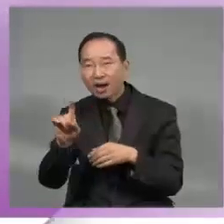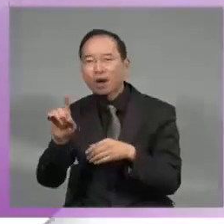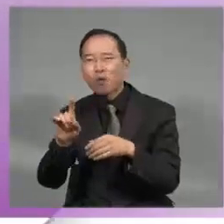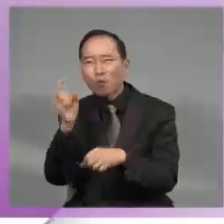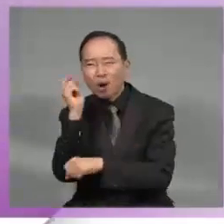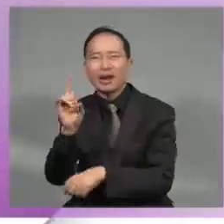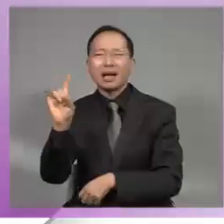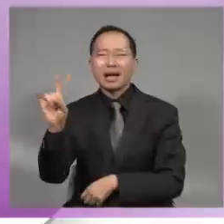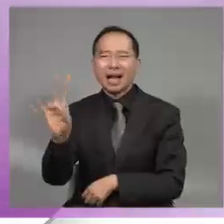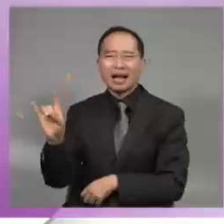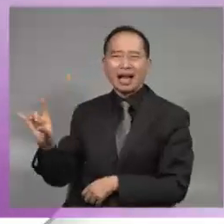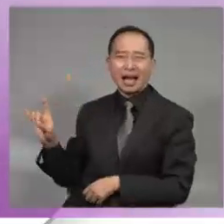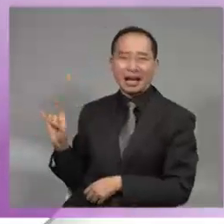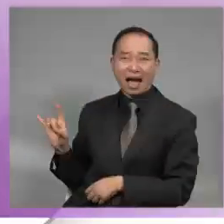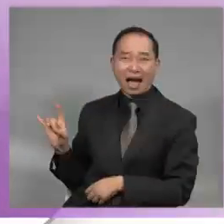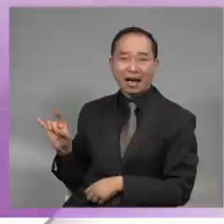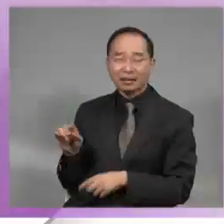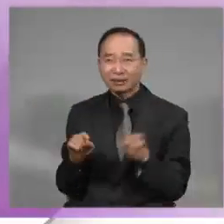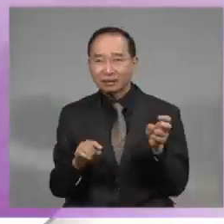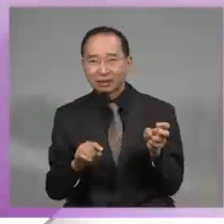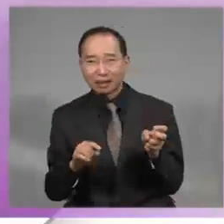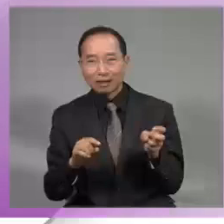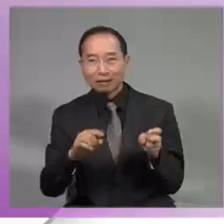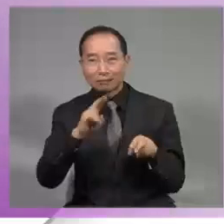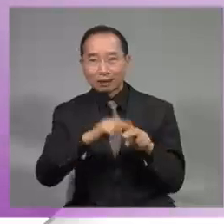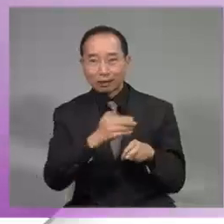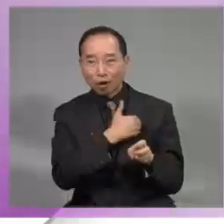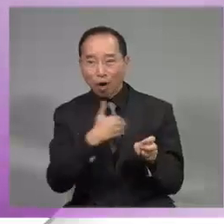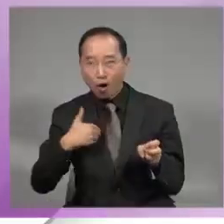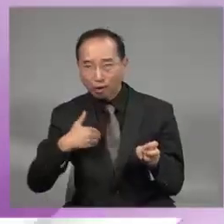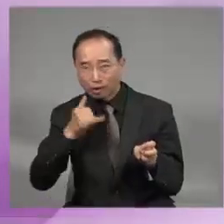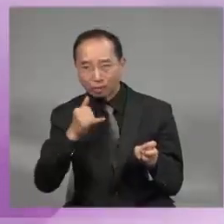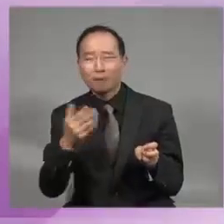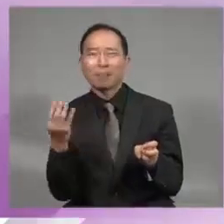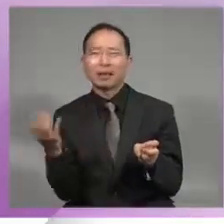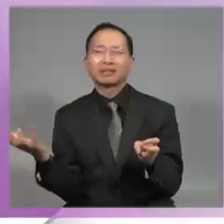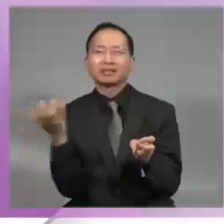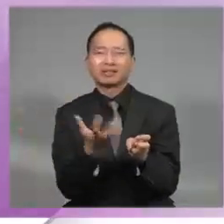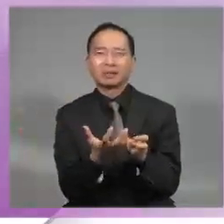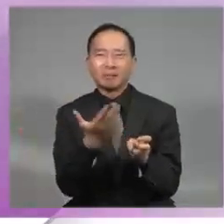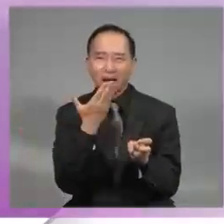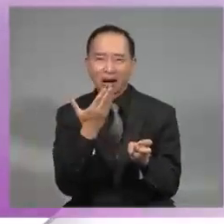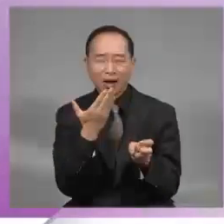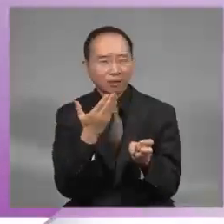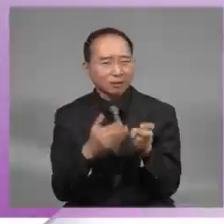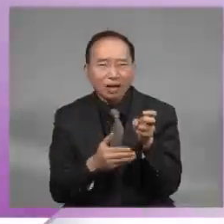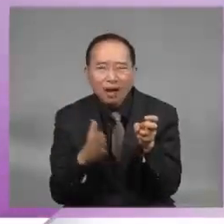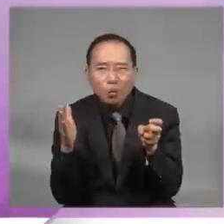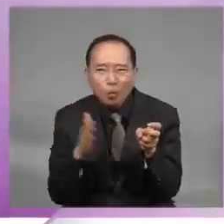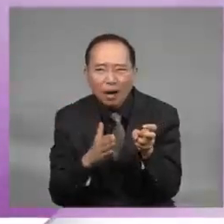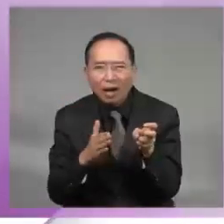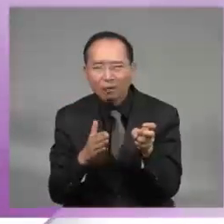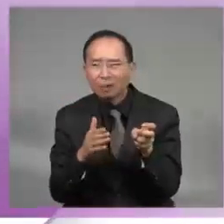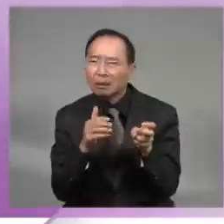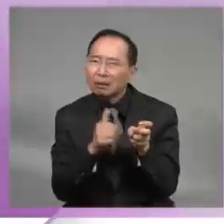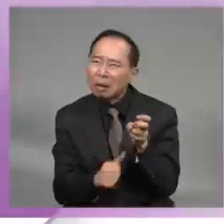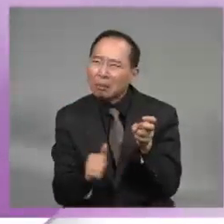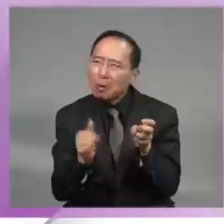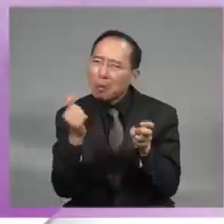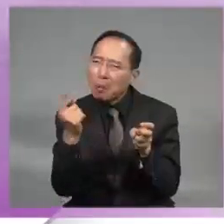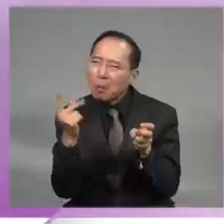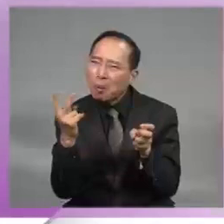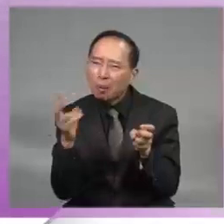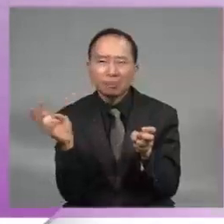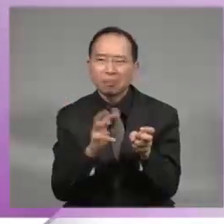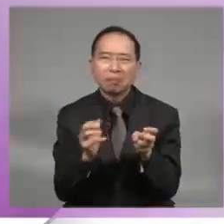네. 이송 차량의 그 상황이 허락한다면 조금 더 많은 분들이 타실 수도 있긴 있거든요. 네. 자, 우리 현장에 계속 이제 경찰이